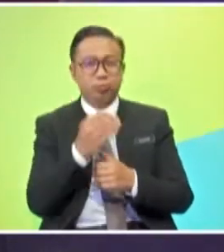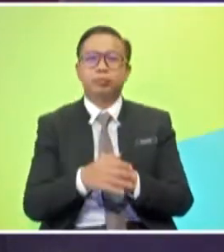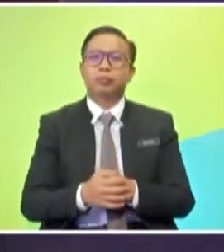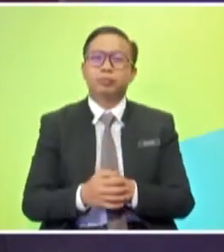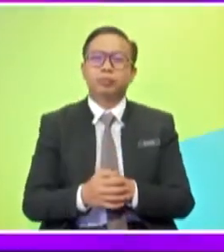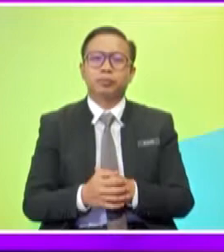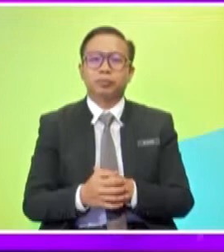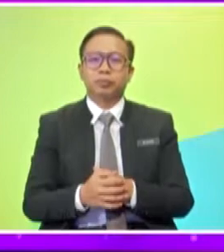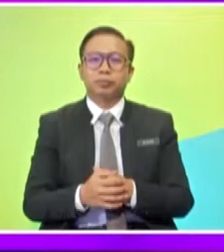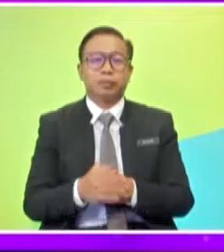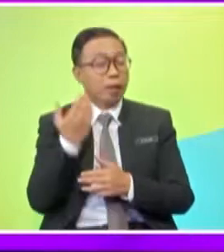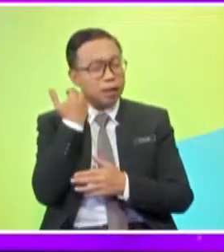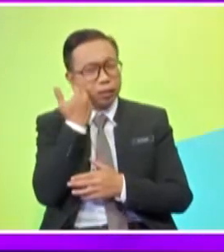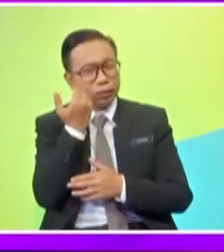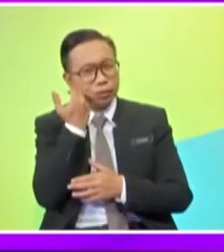sini